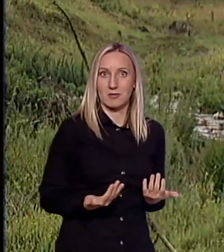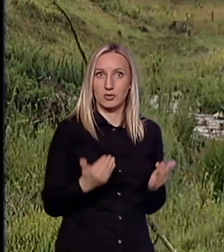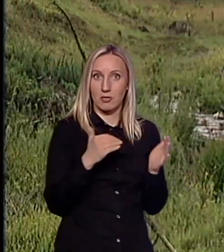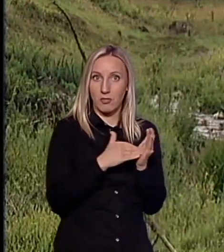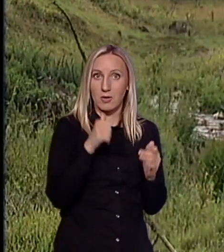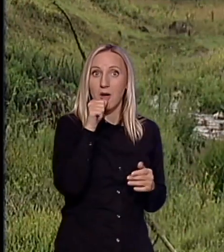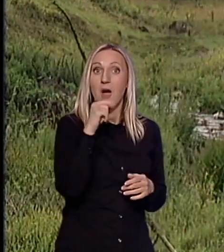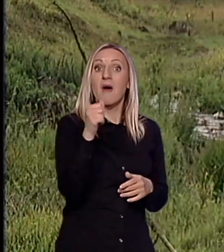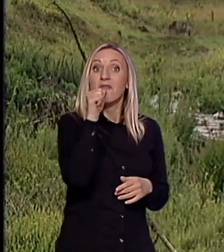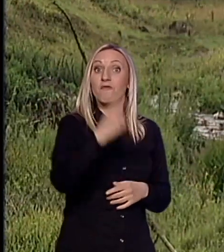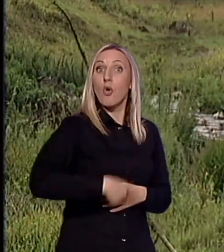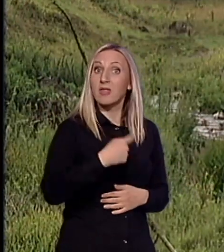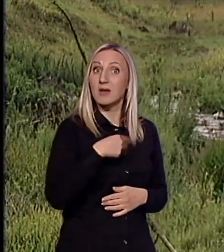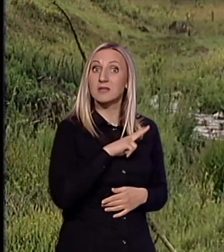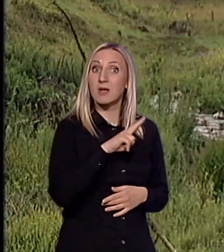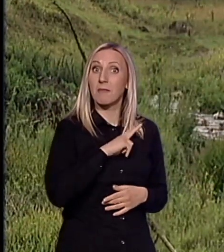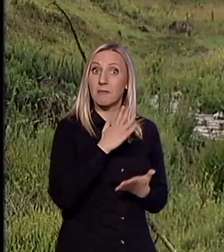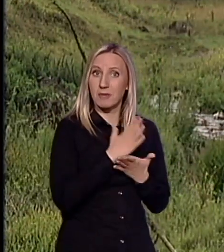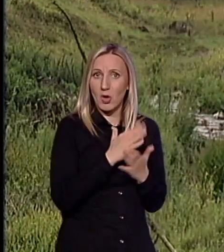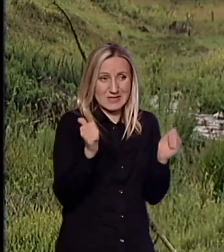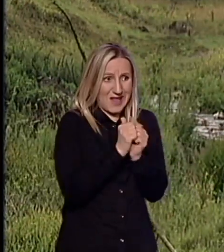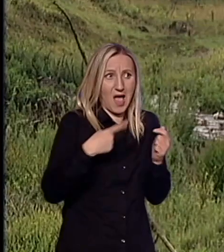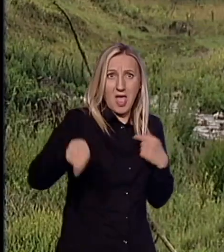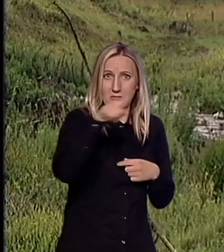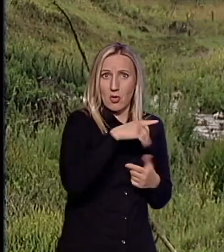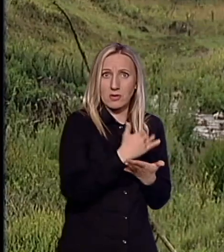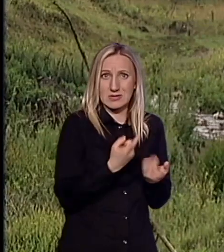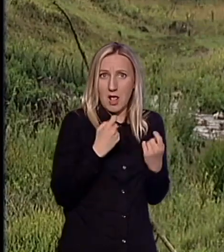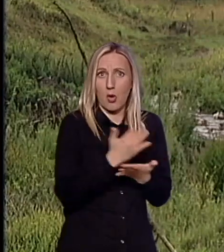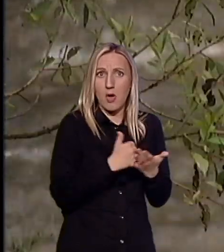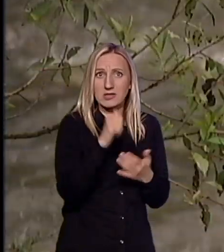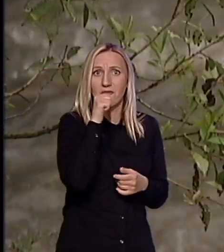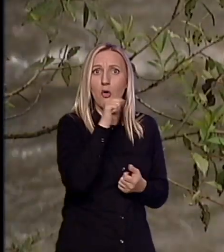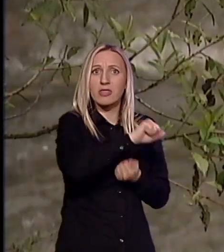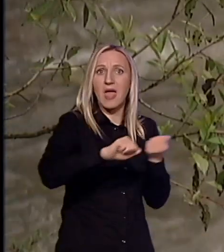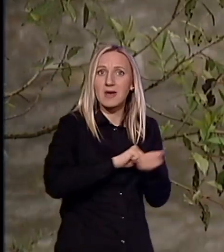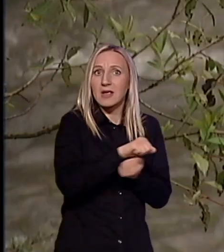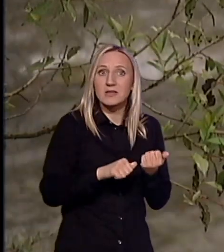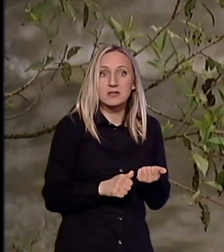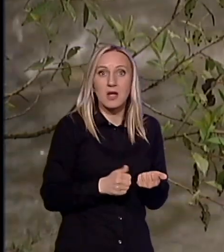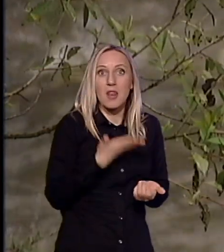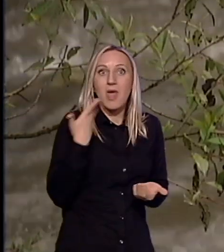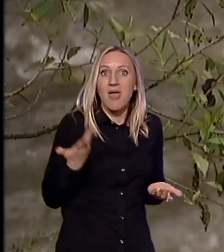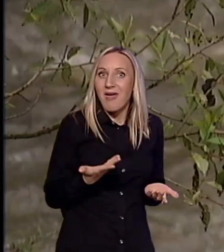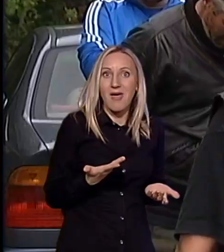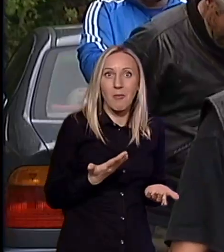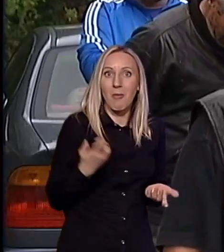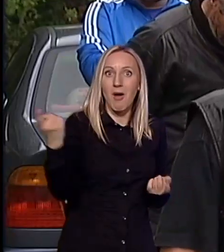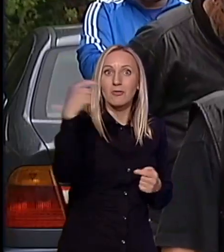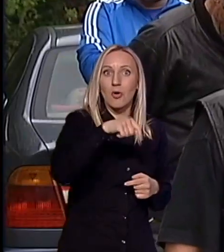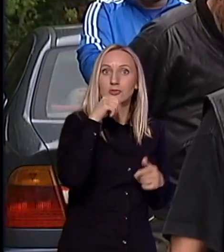Vodenicu, imao sam dole vodenicu. Zajedničke, nema je nigde. Pa odnela voda, došli i ruša.